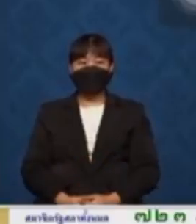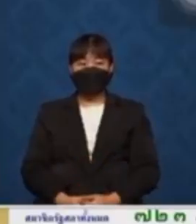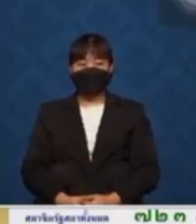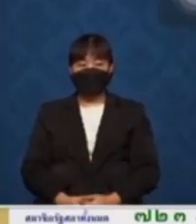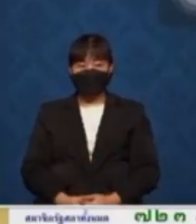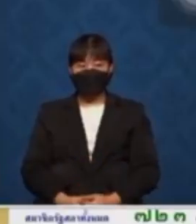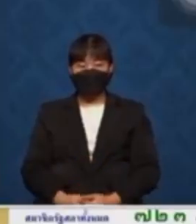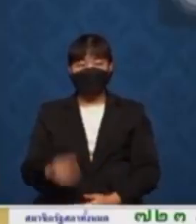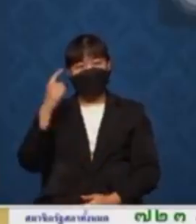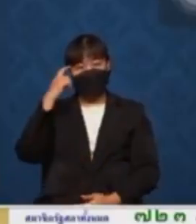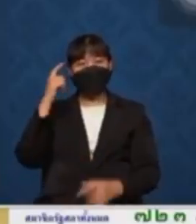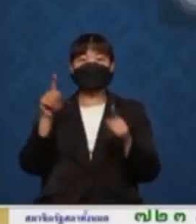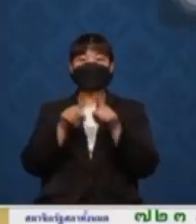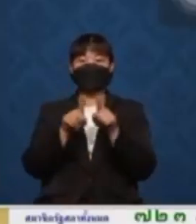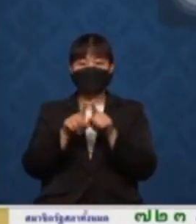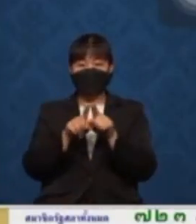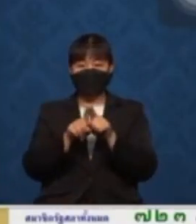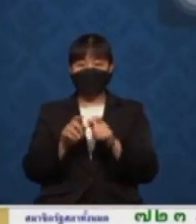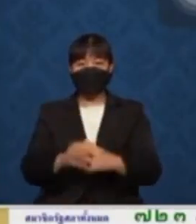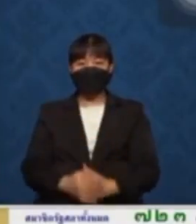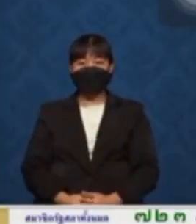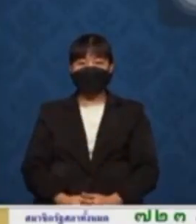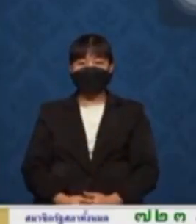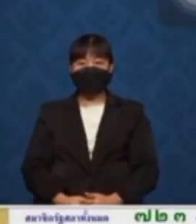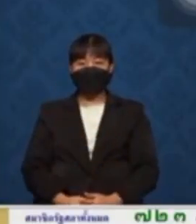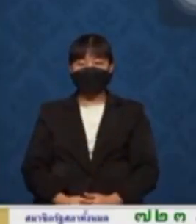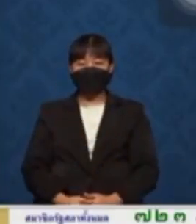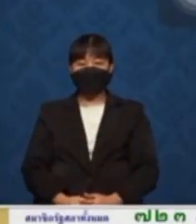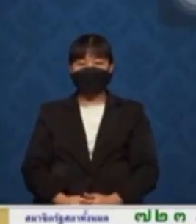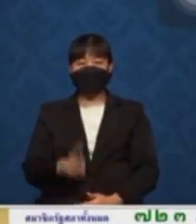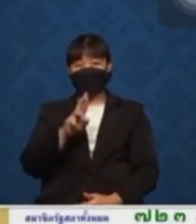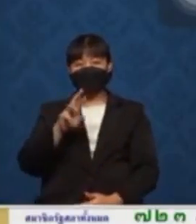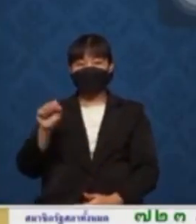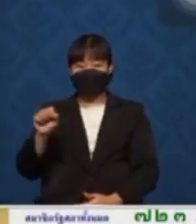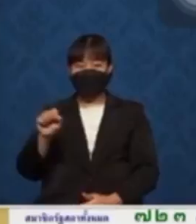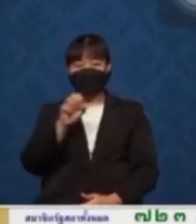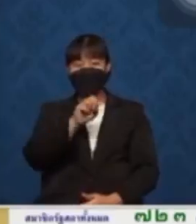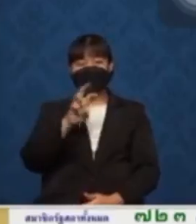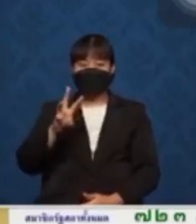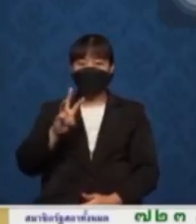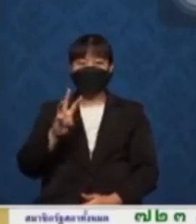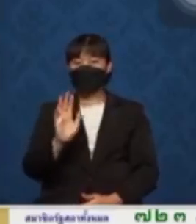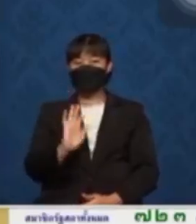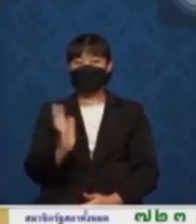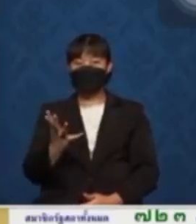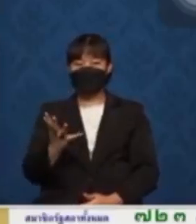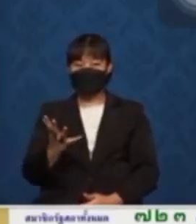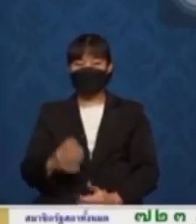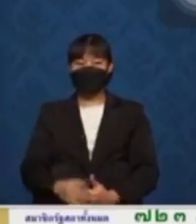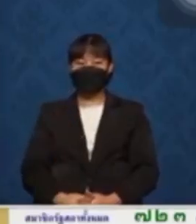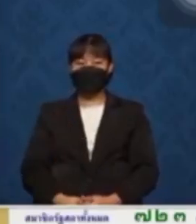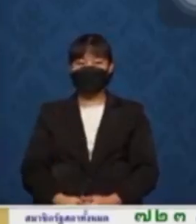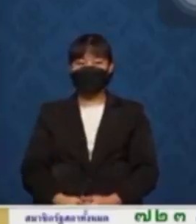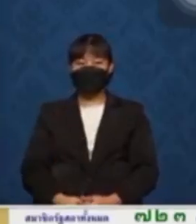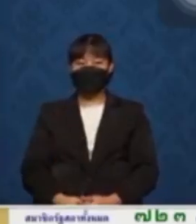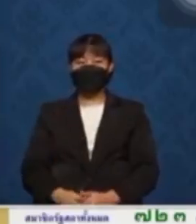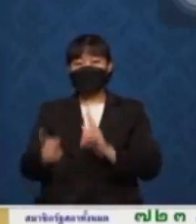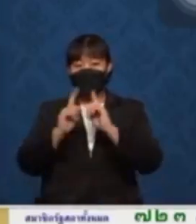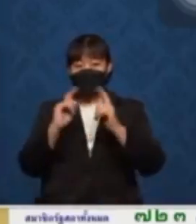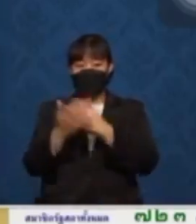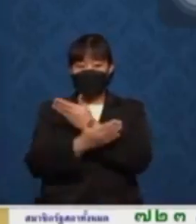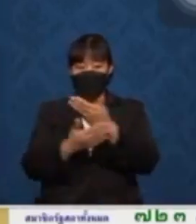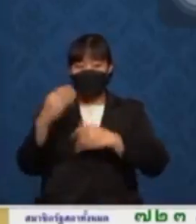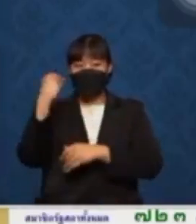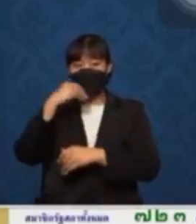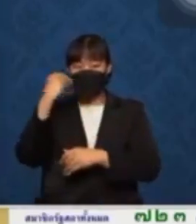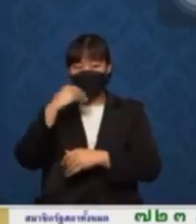เห็นตรงกันว่ารัฐสภาที่ดีที่สุดคือรัฐสภาที่ไม่มีวุฒิสภา ผมก็ได้ฟังการอภิปรายนะครับหลายครั้งที่ผ่านมาเกี่ยวกับ